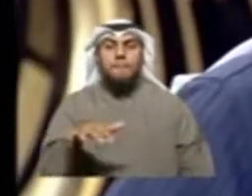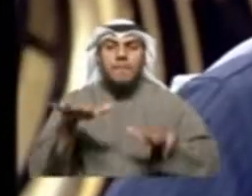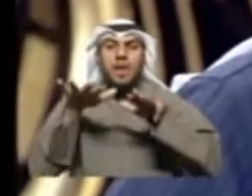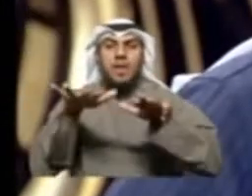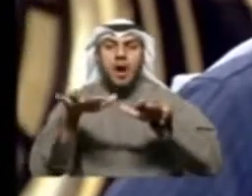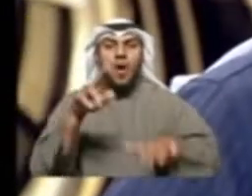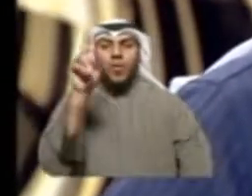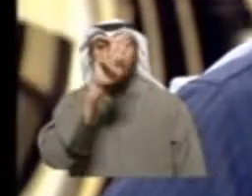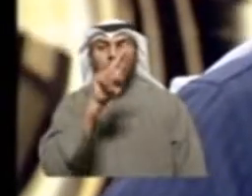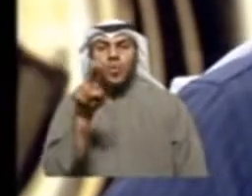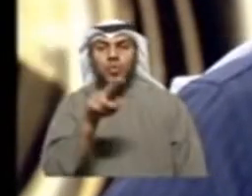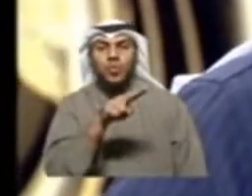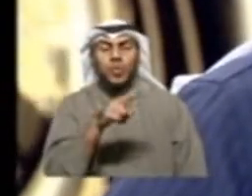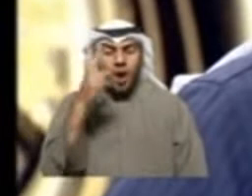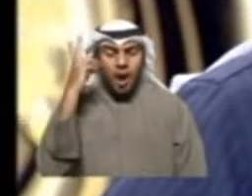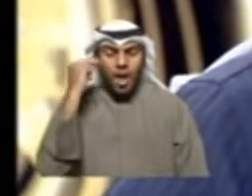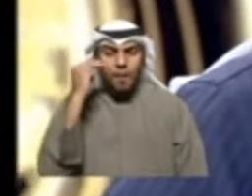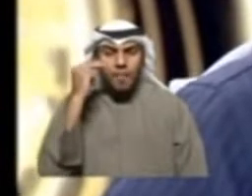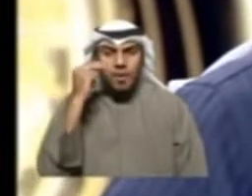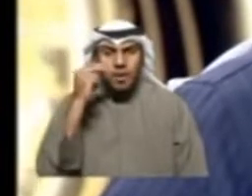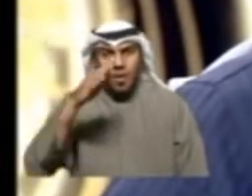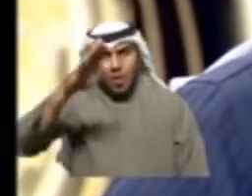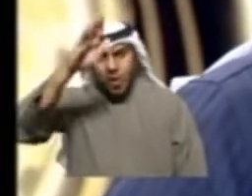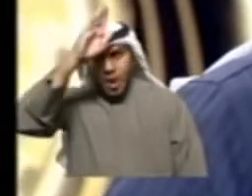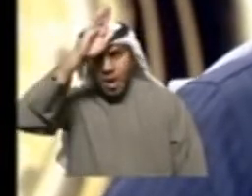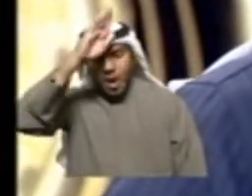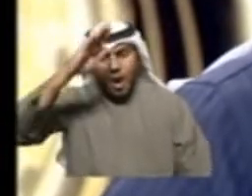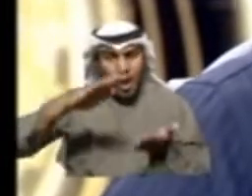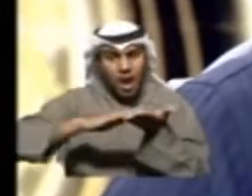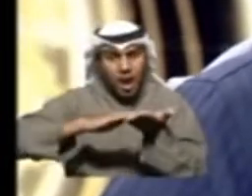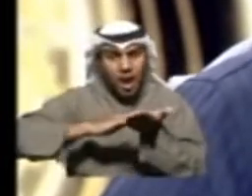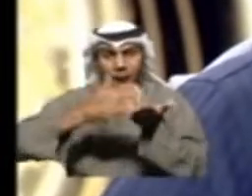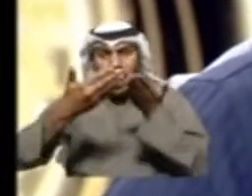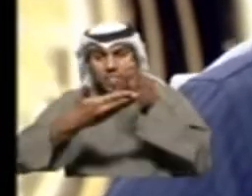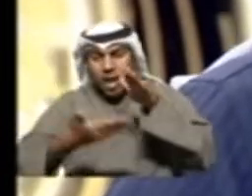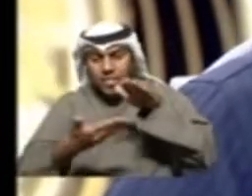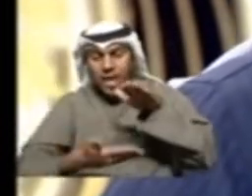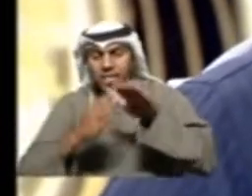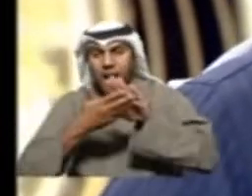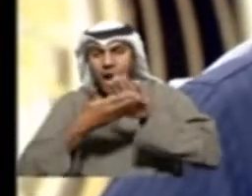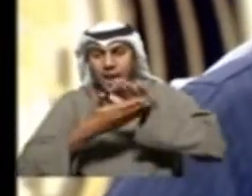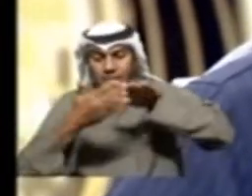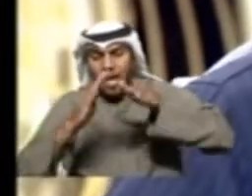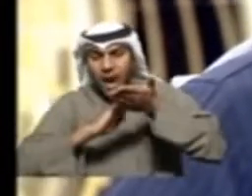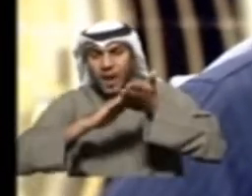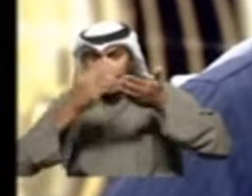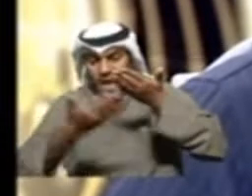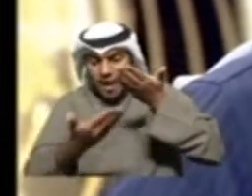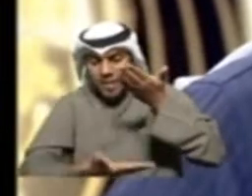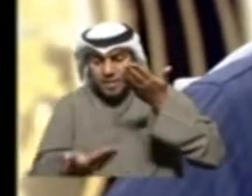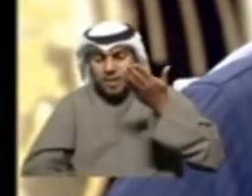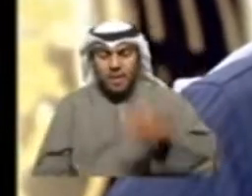لإعادة بناء البنية التحتية في العراق. العراق بحسب ما يعلن رسميا وابتداء من خلال التقارير الدولية بأنه حاجة إلى